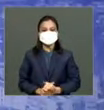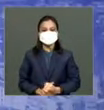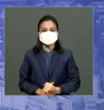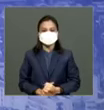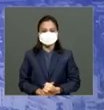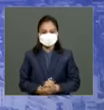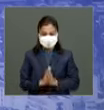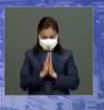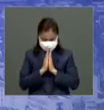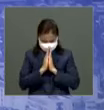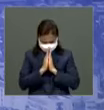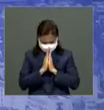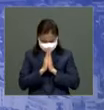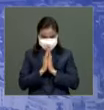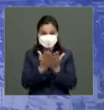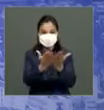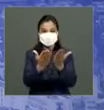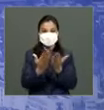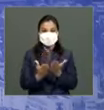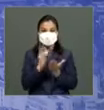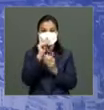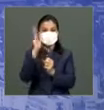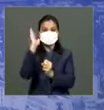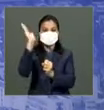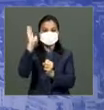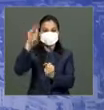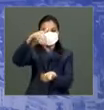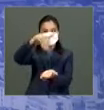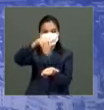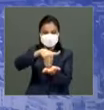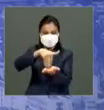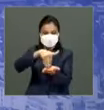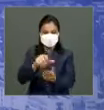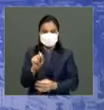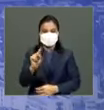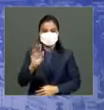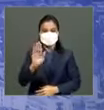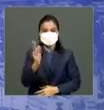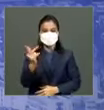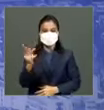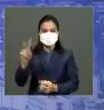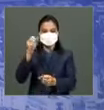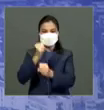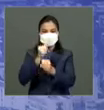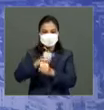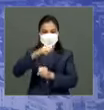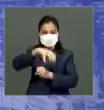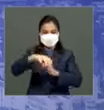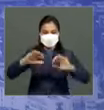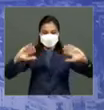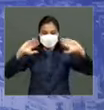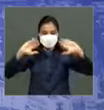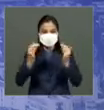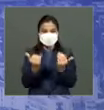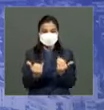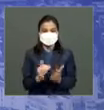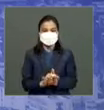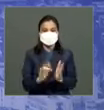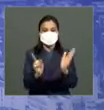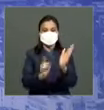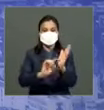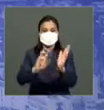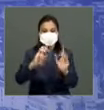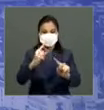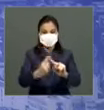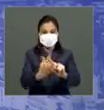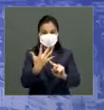สวัสดีค่ะต้อนรับคุณผู้ชมเข้าสู่การแถลงข่าวจากศูนย์บริหารสถานการณ์โควิด-19 จากที่ทำเนียบรัฐบาลนะคะวันนี้6พฤษ